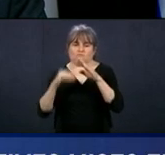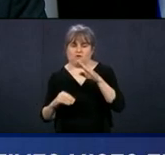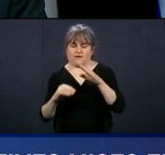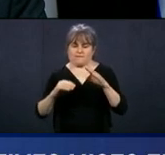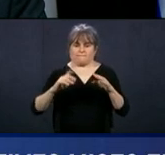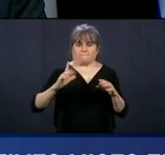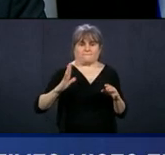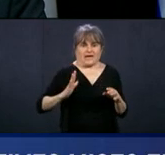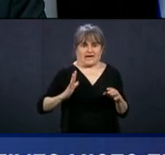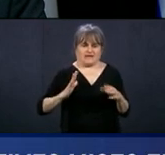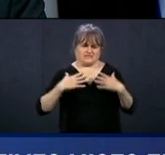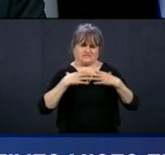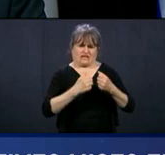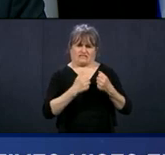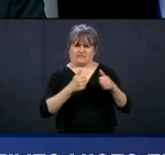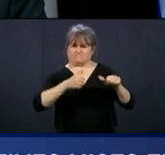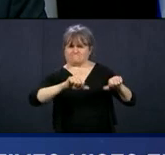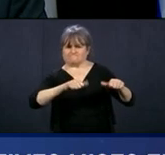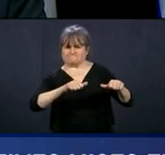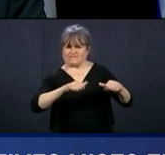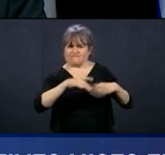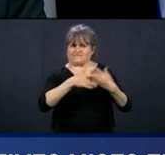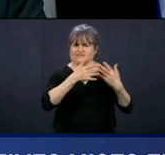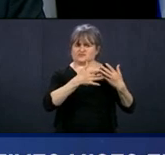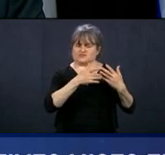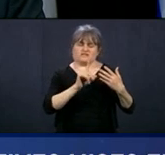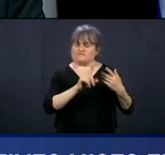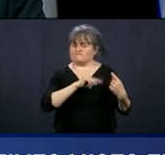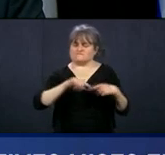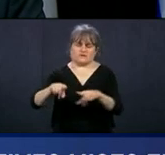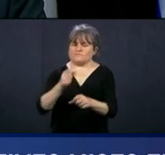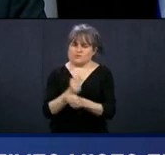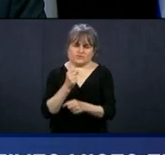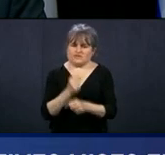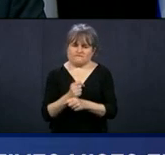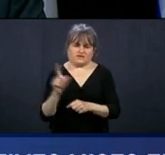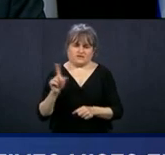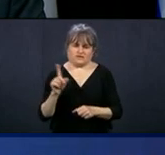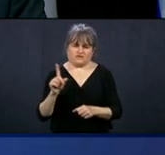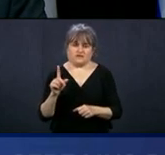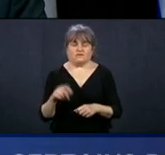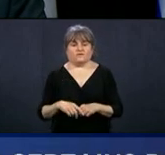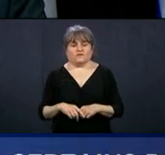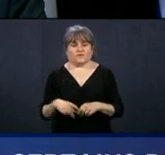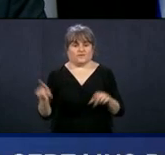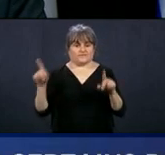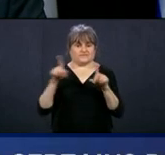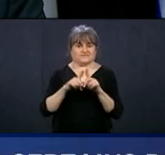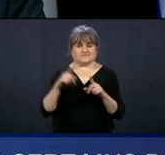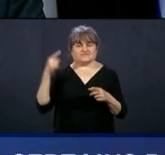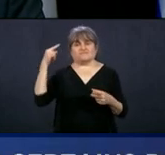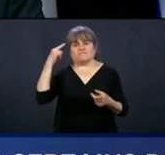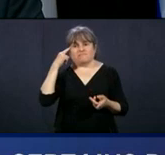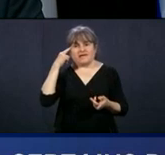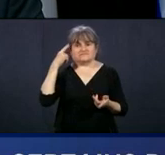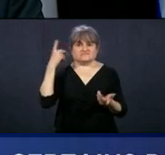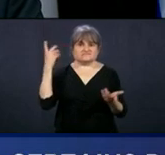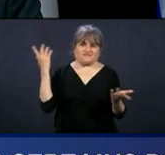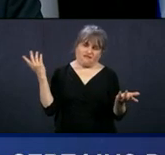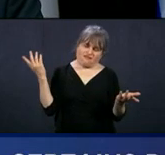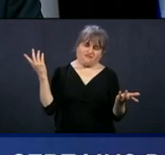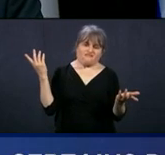n'est pas dans la même chose. Puis là, je voudrais aussi que les gens comprennent, il ne faut pas que les gens maintenant pensent que pourquoi